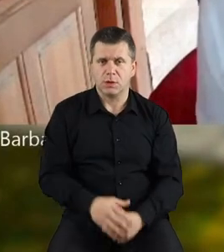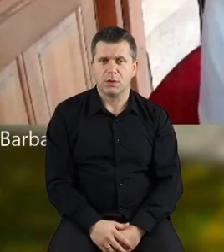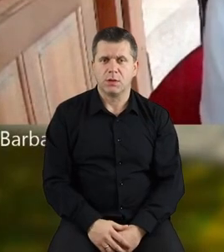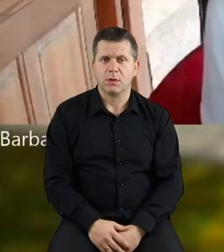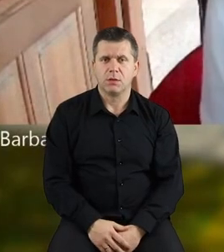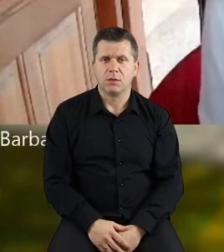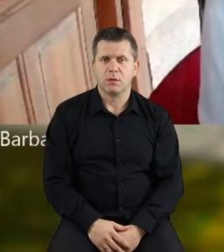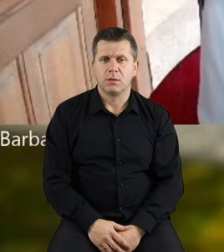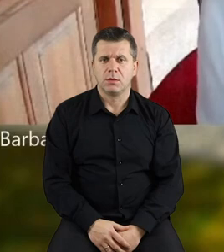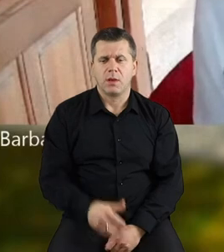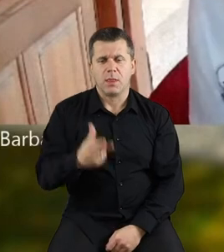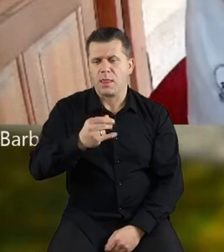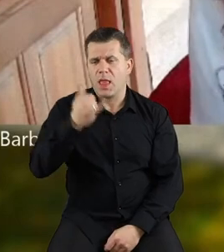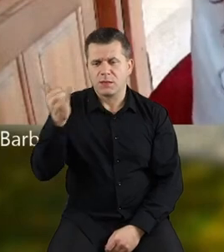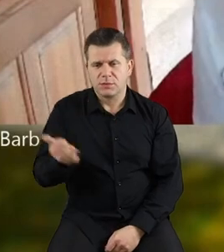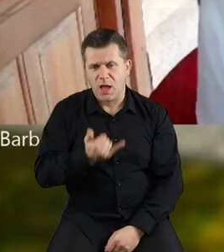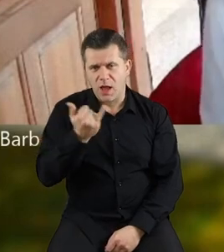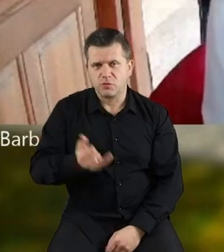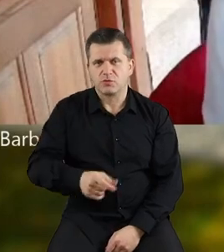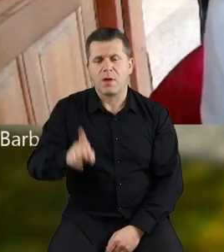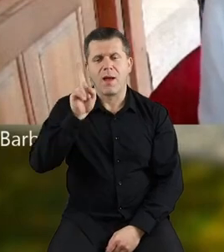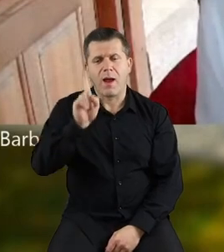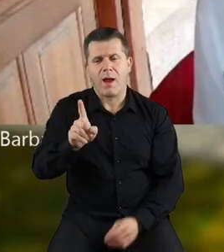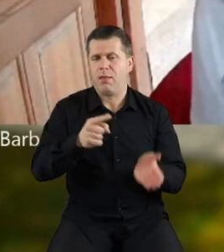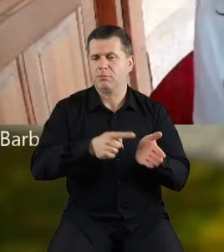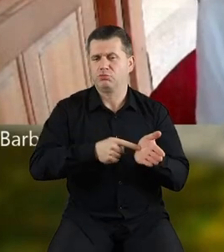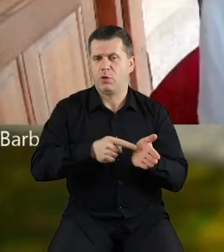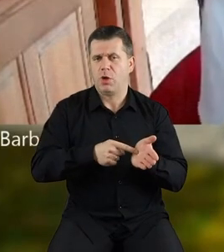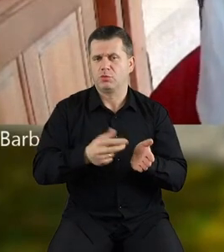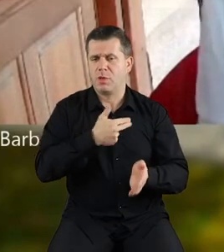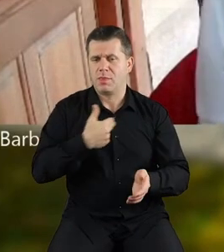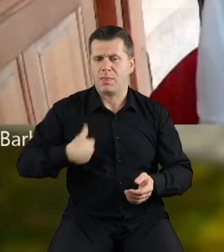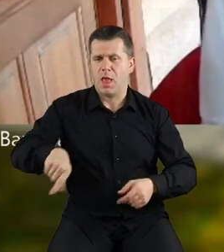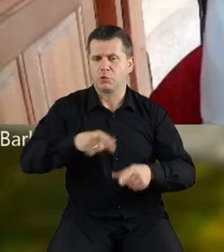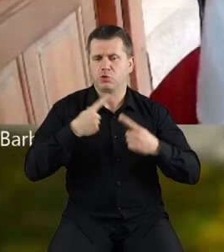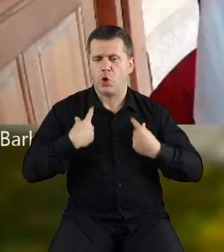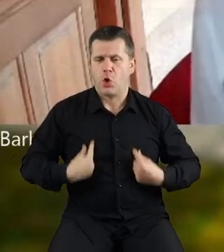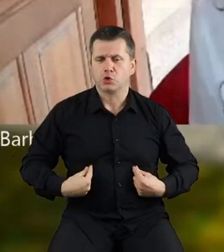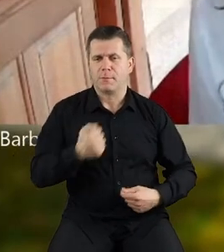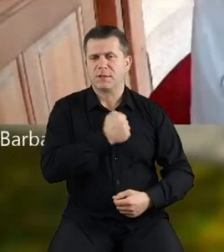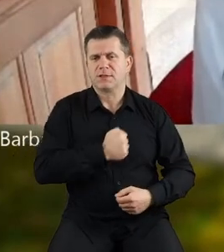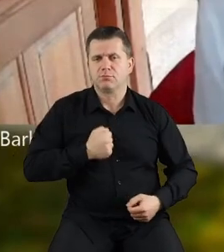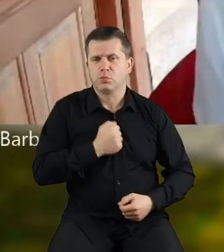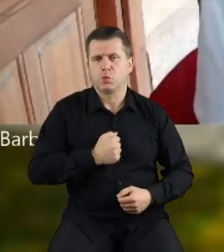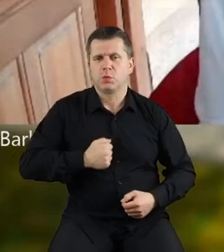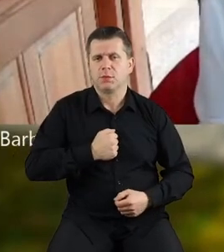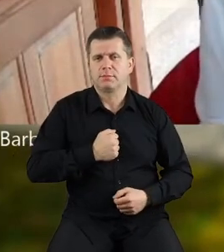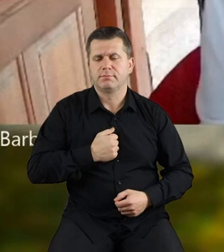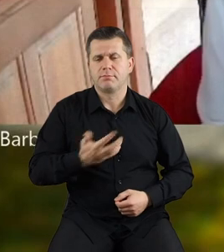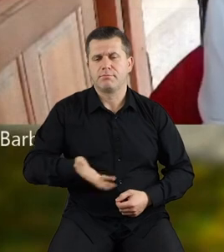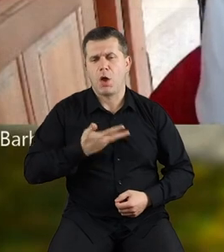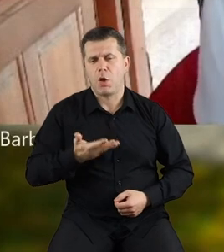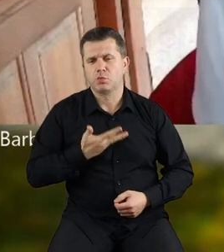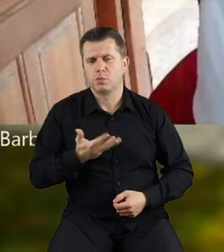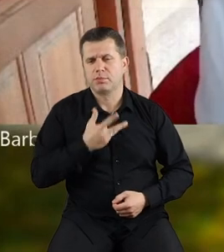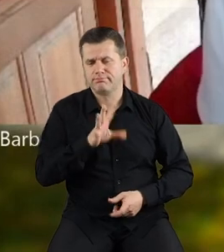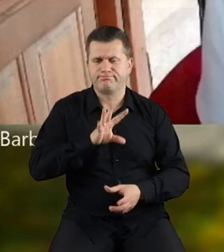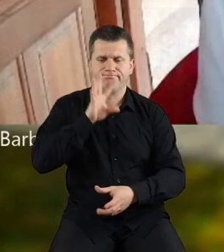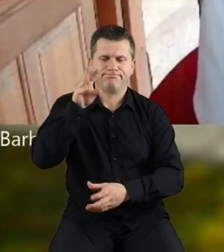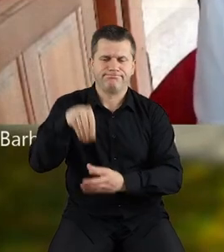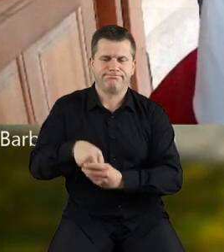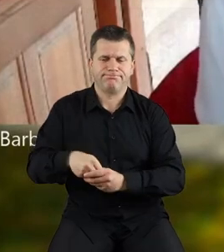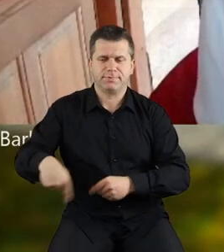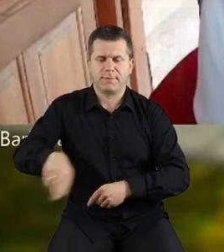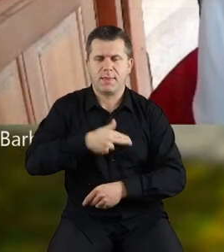że może nie zawsze, ale często nasze osobiste smutki i nastroje